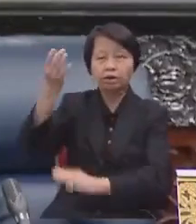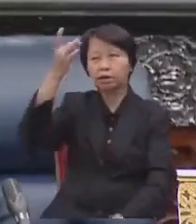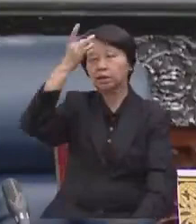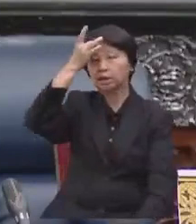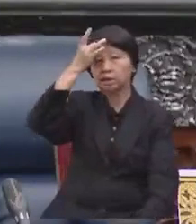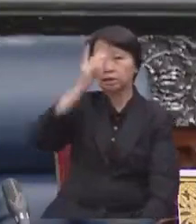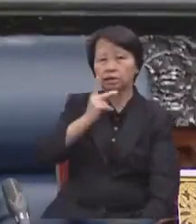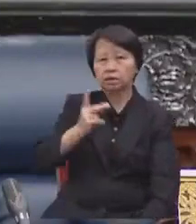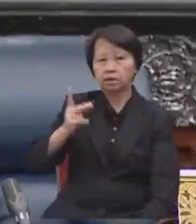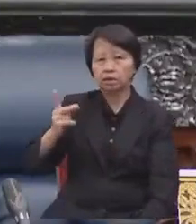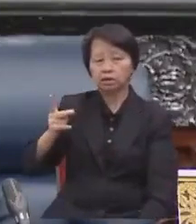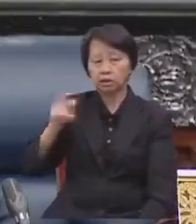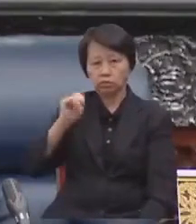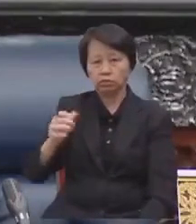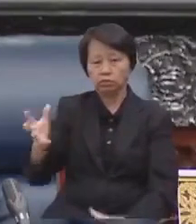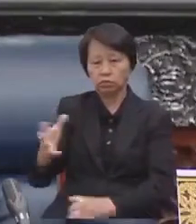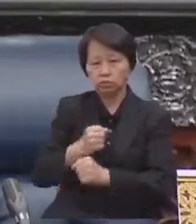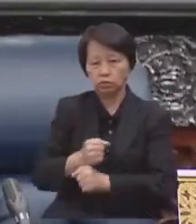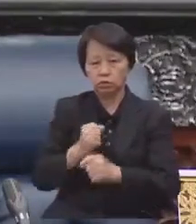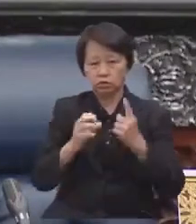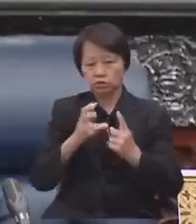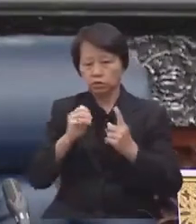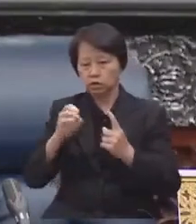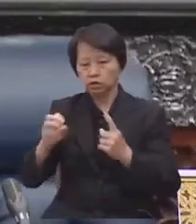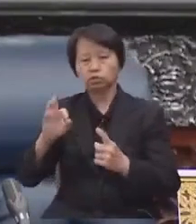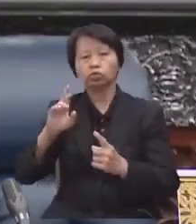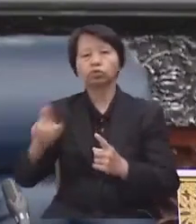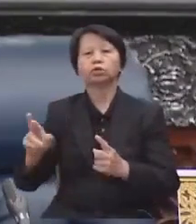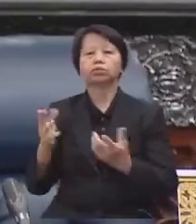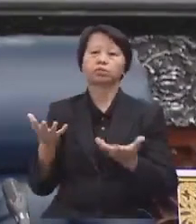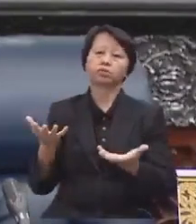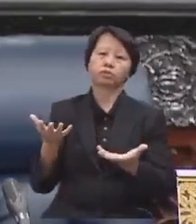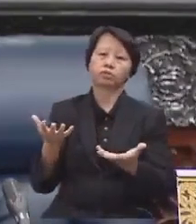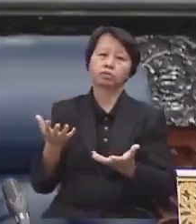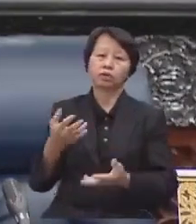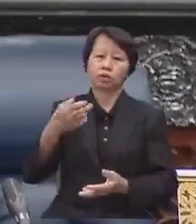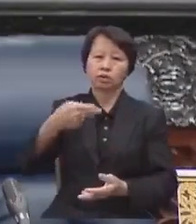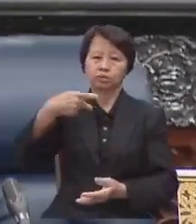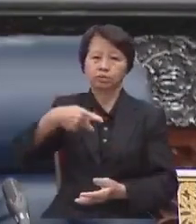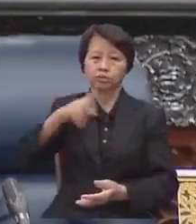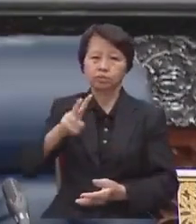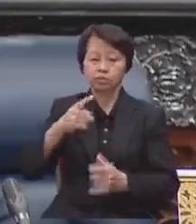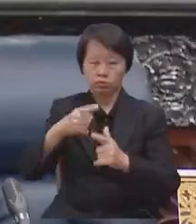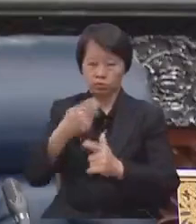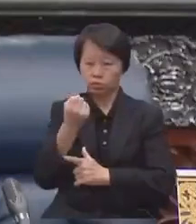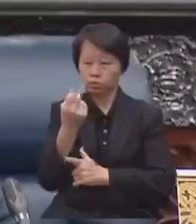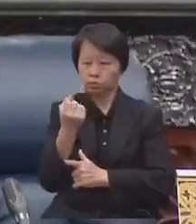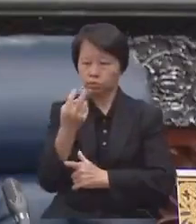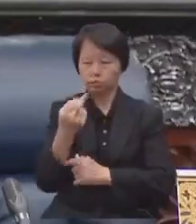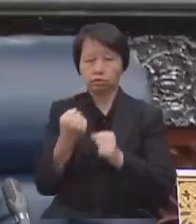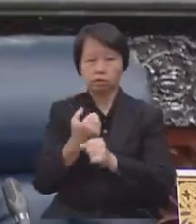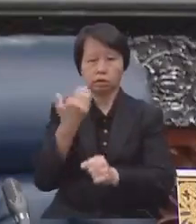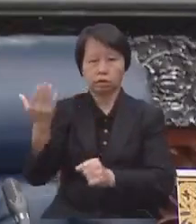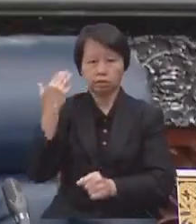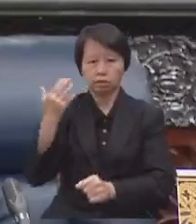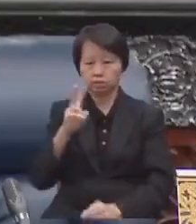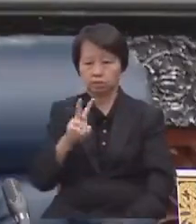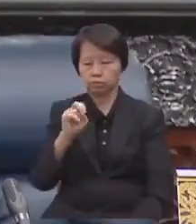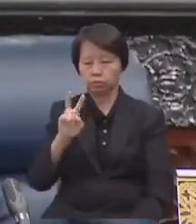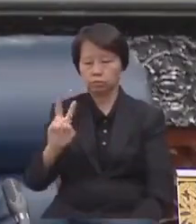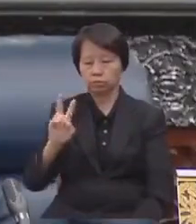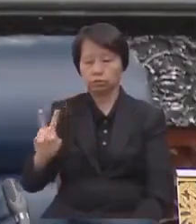hanya boleh membuat perolehan sebanyak 100.000 pada Desember tahun lepas 2022